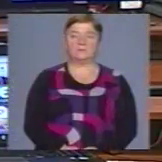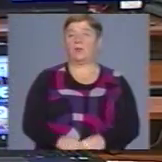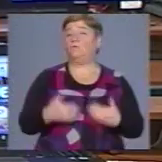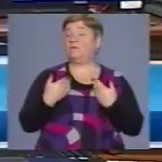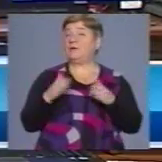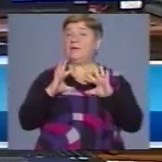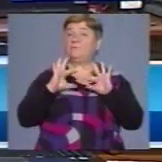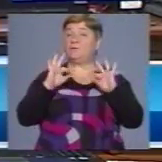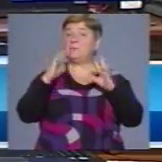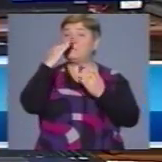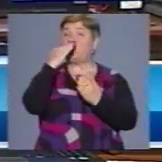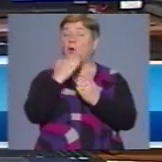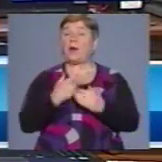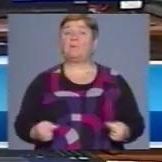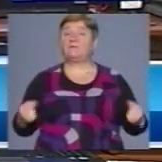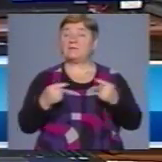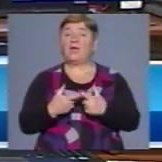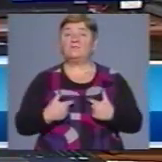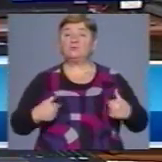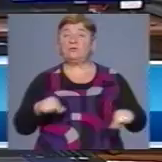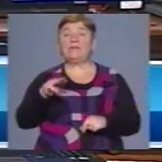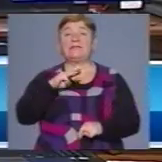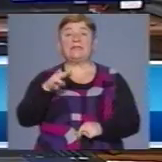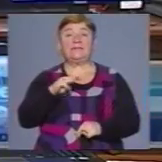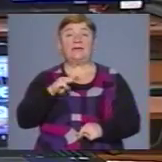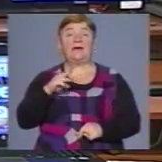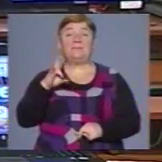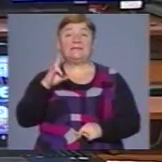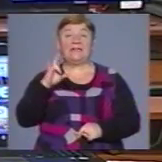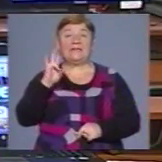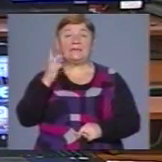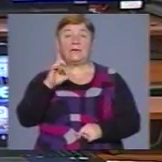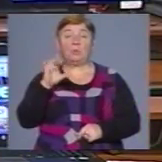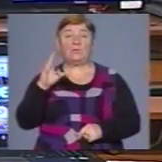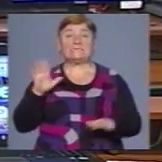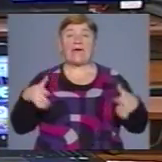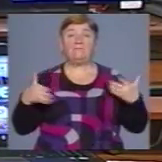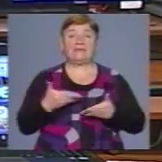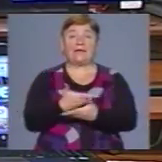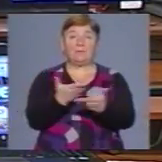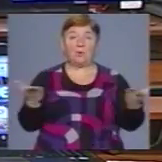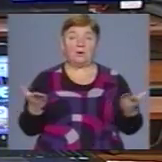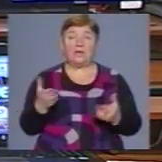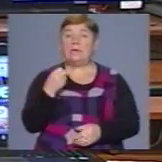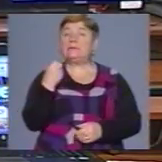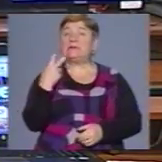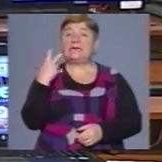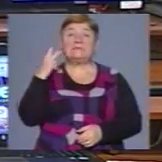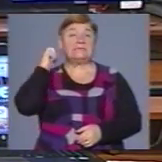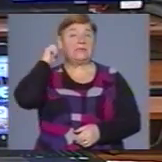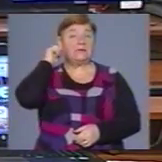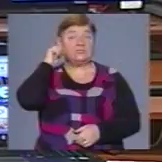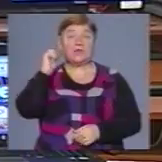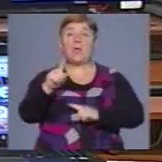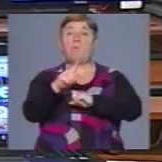В ефірі інформаційна програма «Вчасно» у студії Тетяна Мандель та Наталія Булаця. Вітаємо. 12-річний хлопчик помер